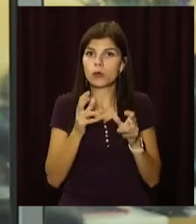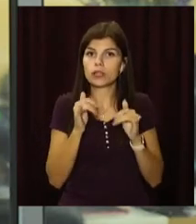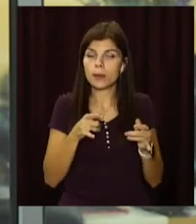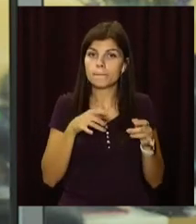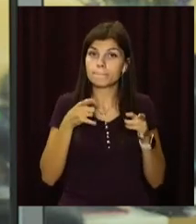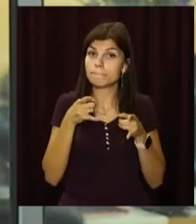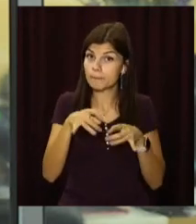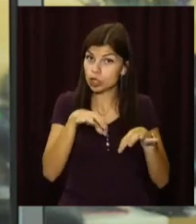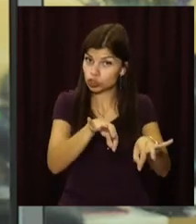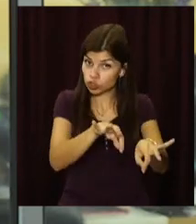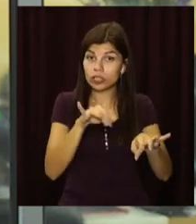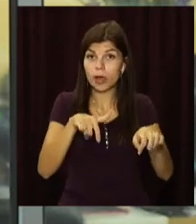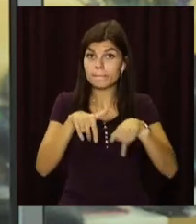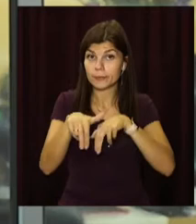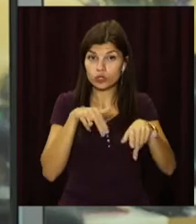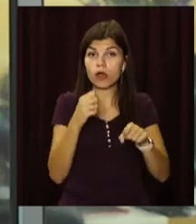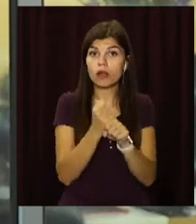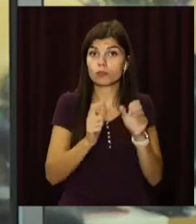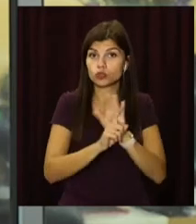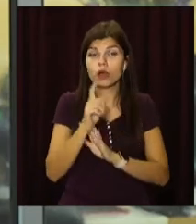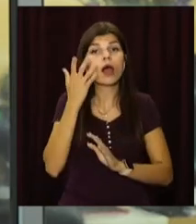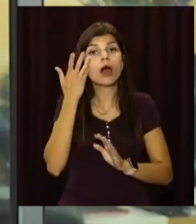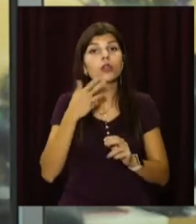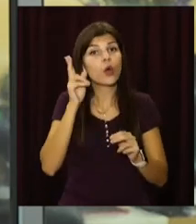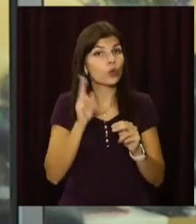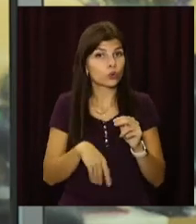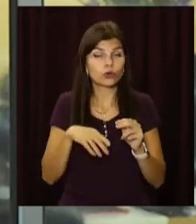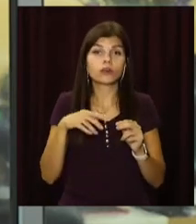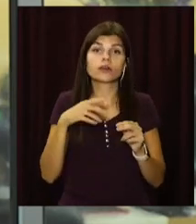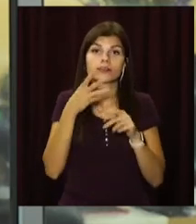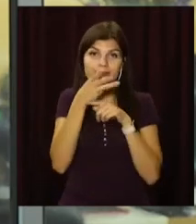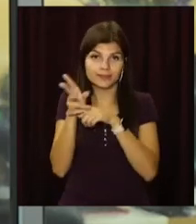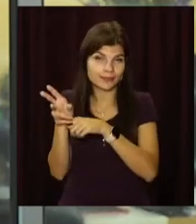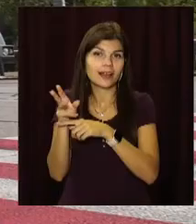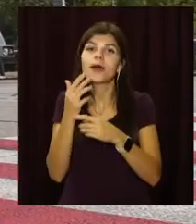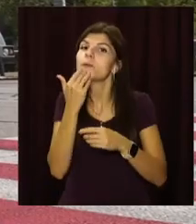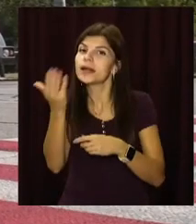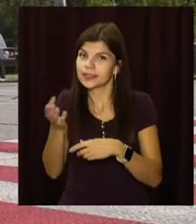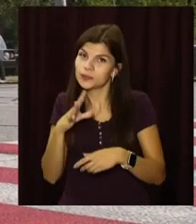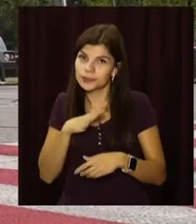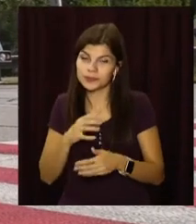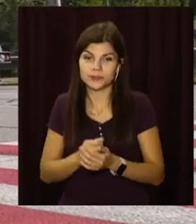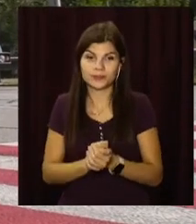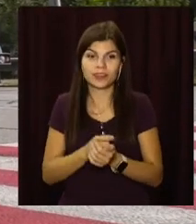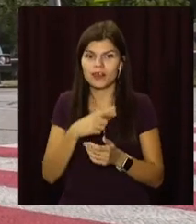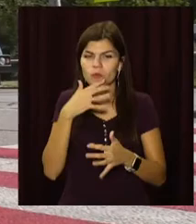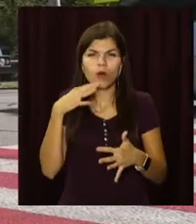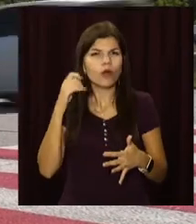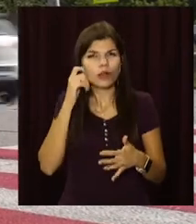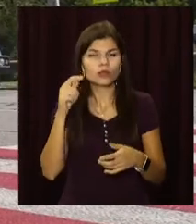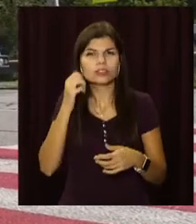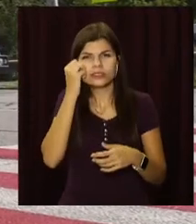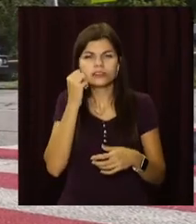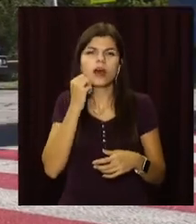та пішоходів. Роботи вже розпочали. Коли закінчать, Олександр Тущенко знає. Десятки років тут стояли